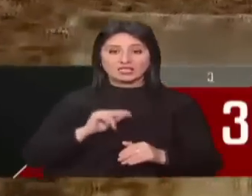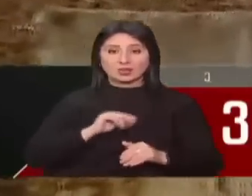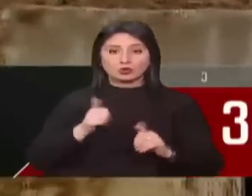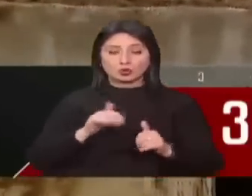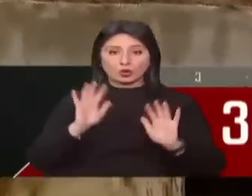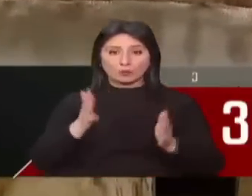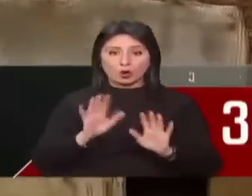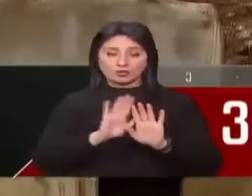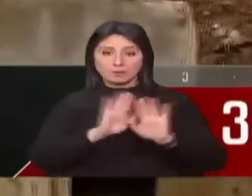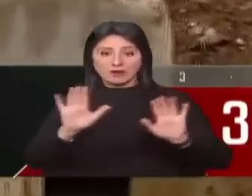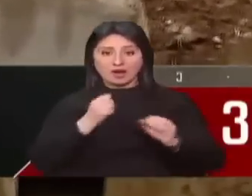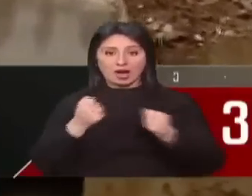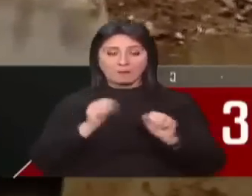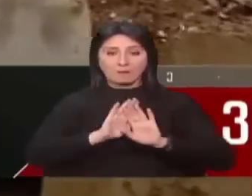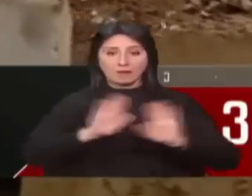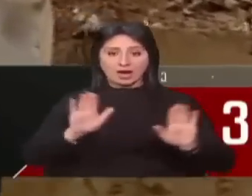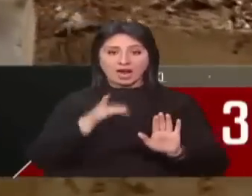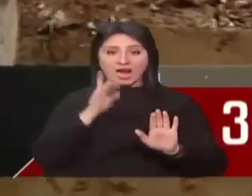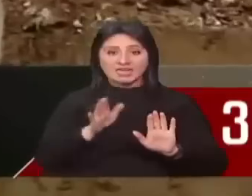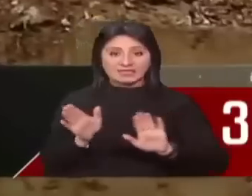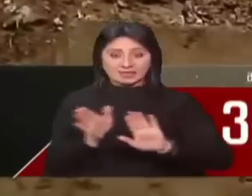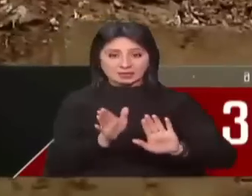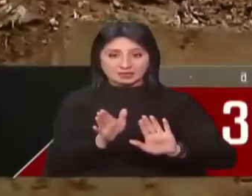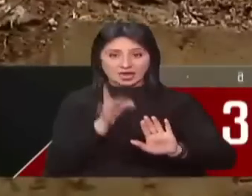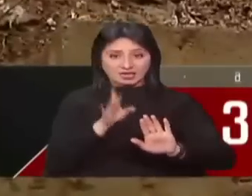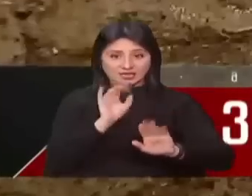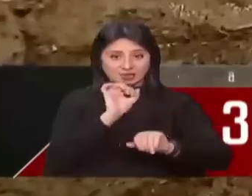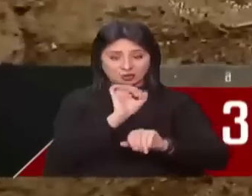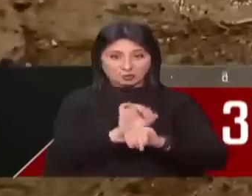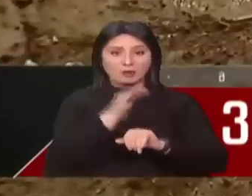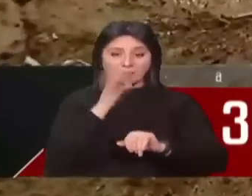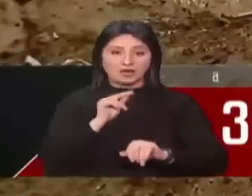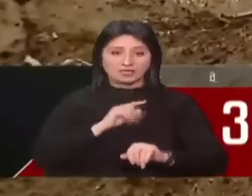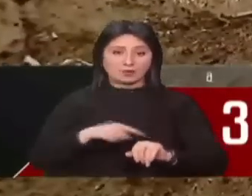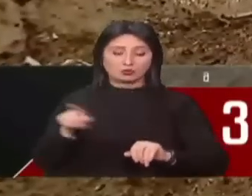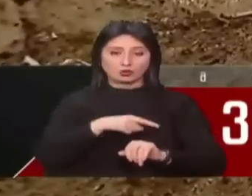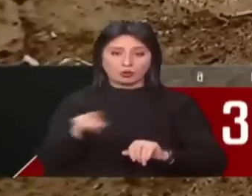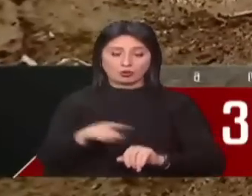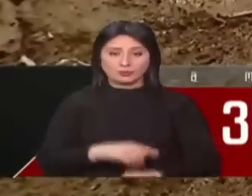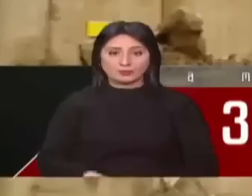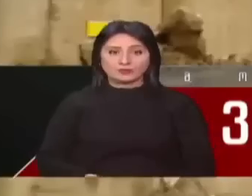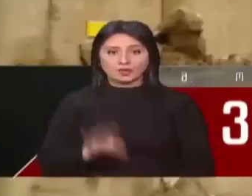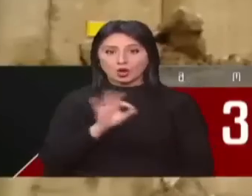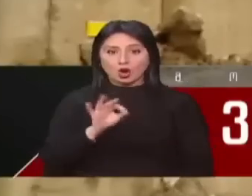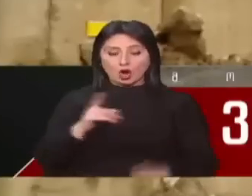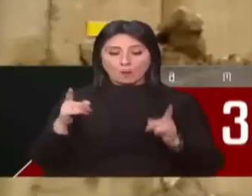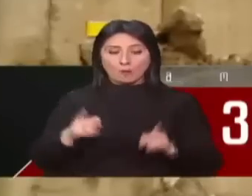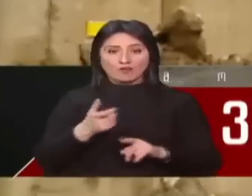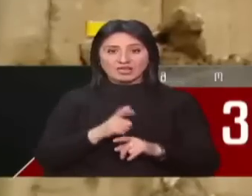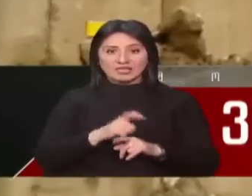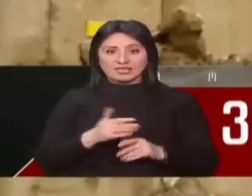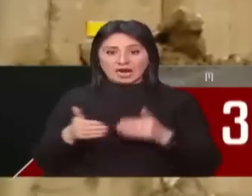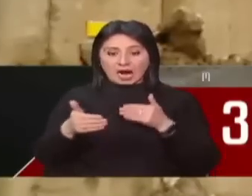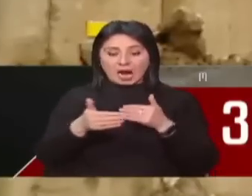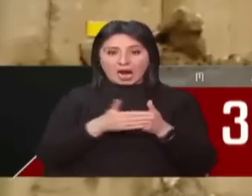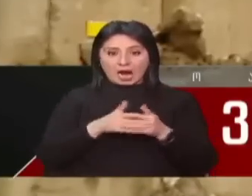როგორ მოხდება ფერდის გამაგრება, რისკების მოხსნა და ზოგადად, როგორ გაგრძელდება სამუშაოები ადგილზე. აღნიშნული მონაკვეთი ძალიან